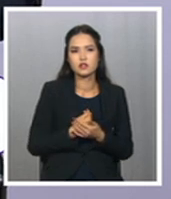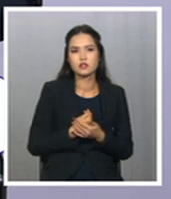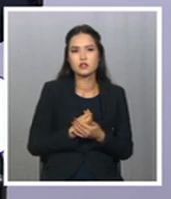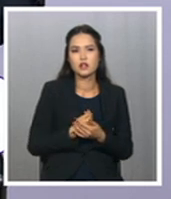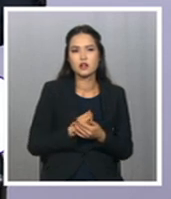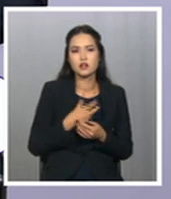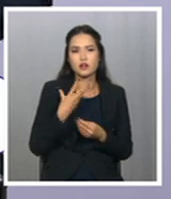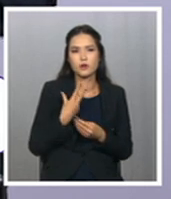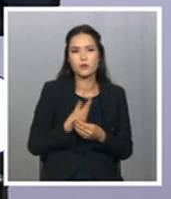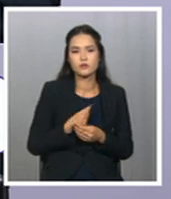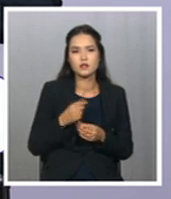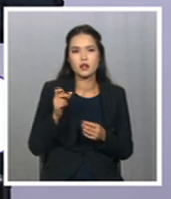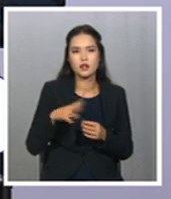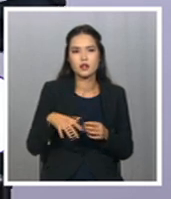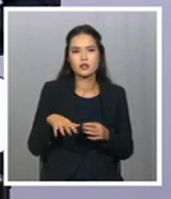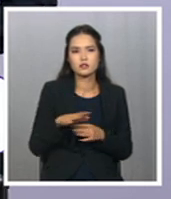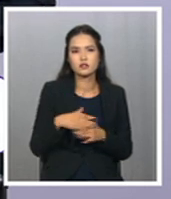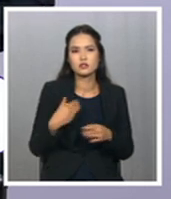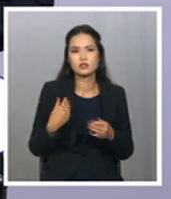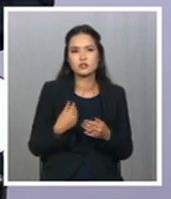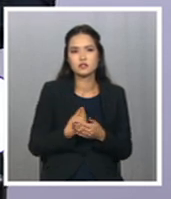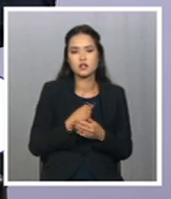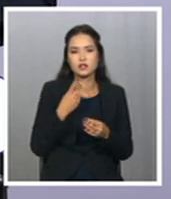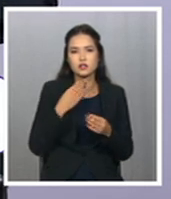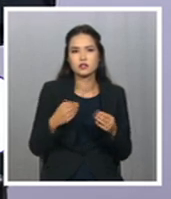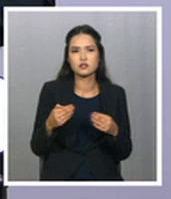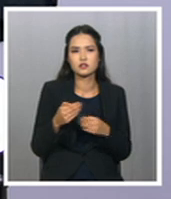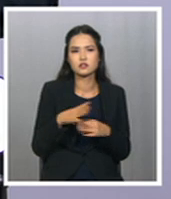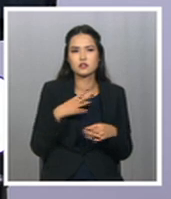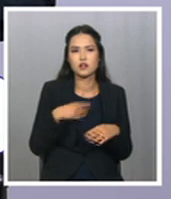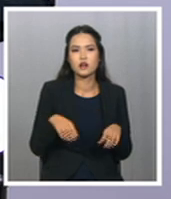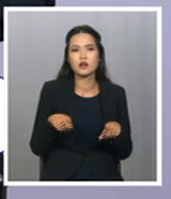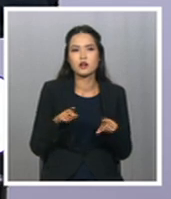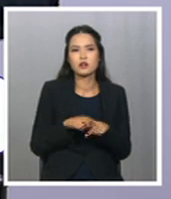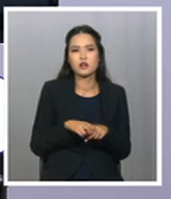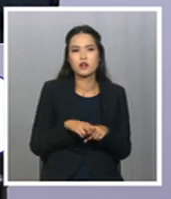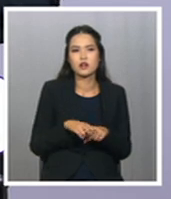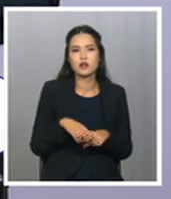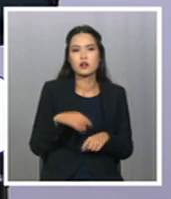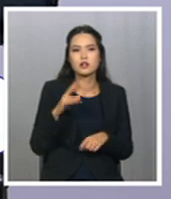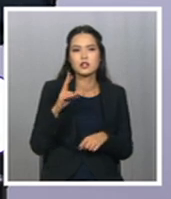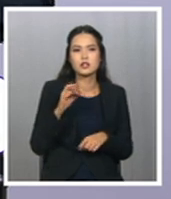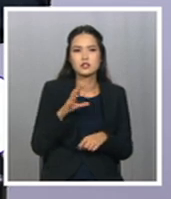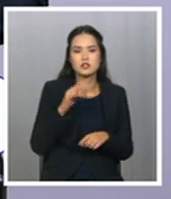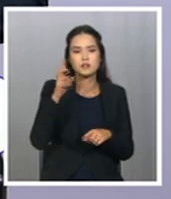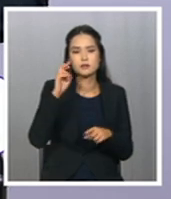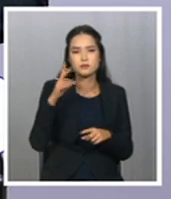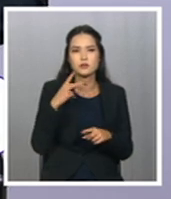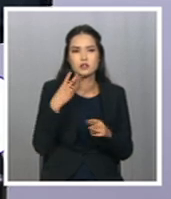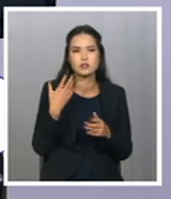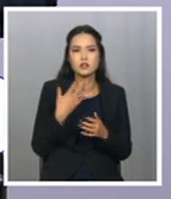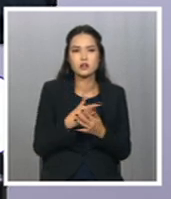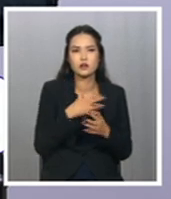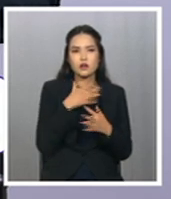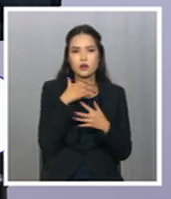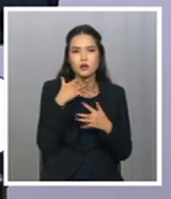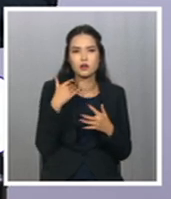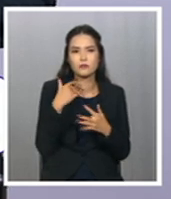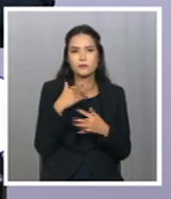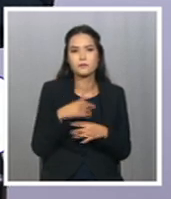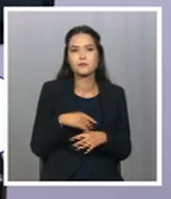халыққа жаңағы несие беру. Сондықтан несие жаңағы мемлекет тарапынан көптеп берілгенмен, ал